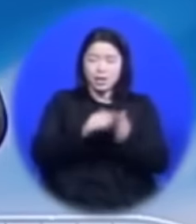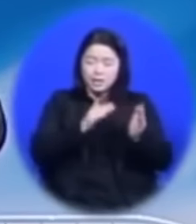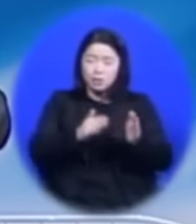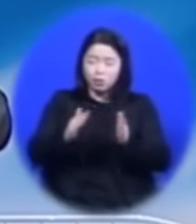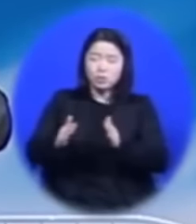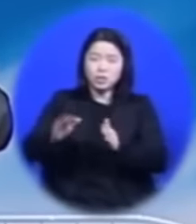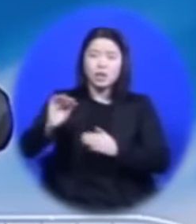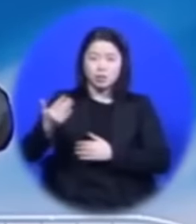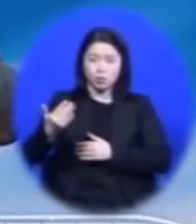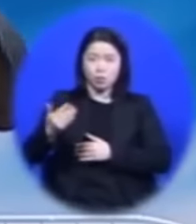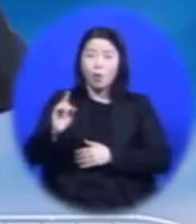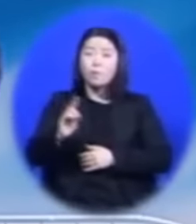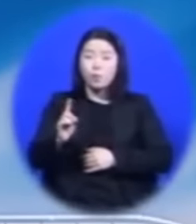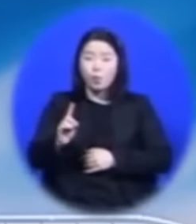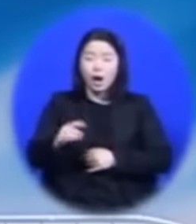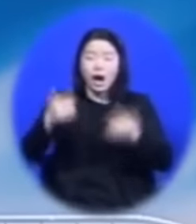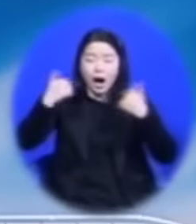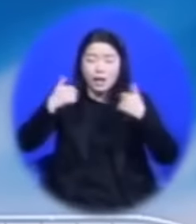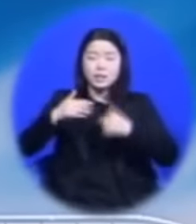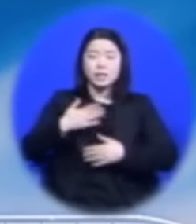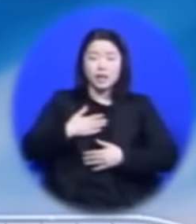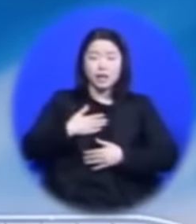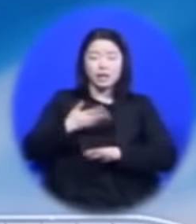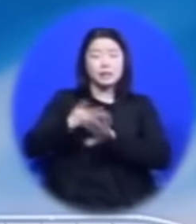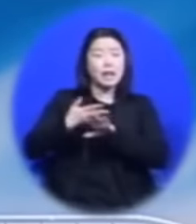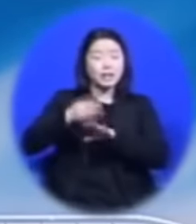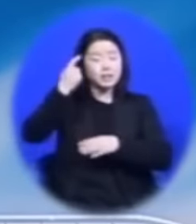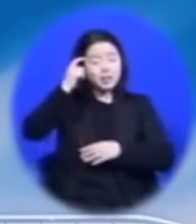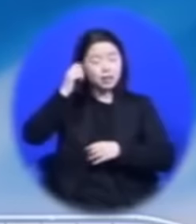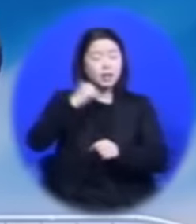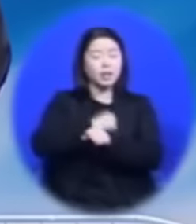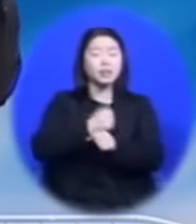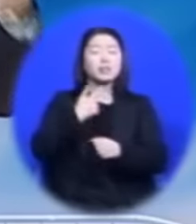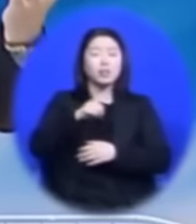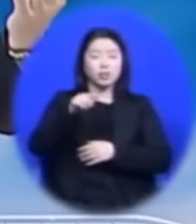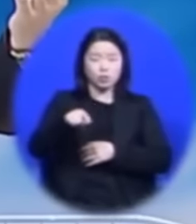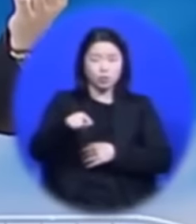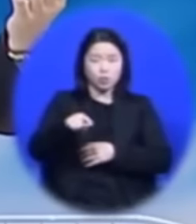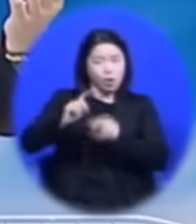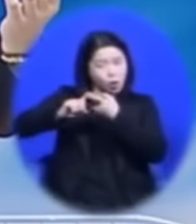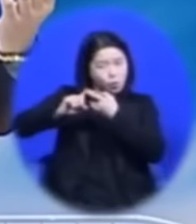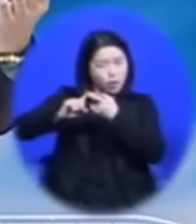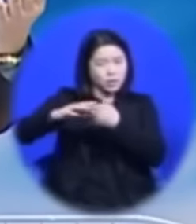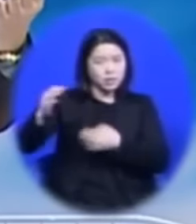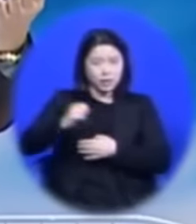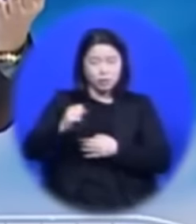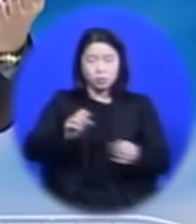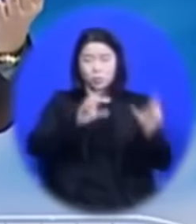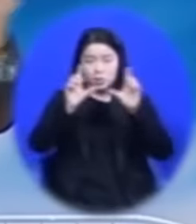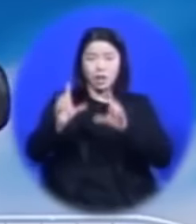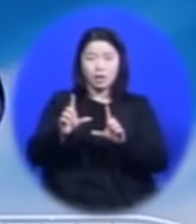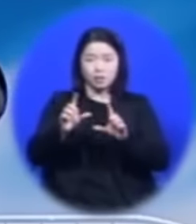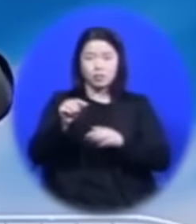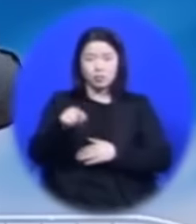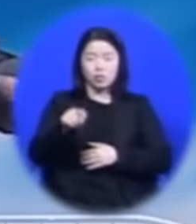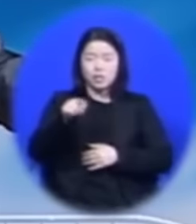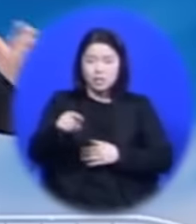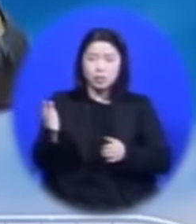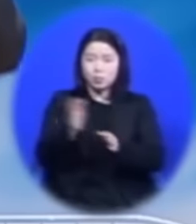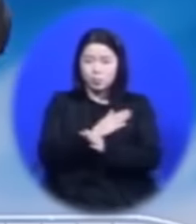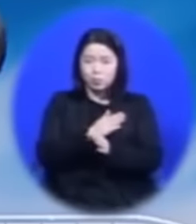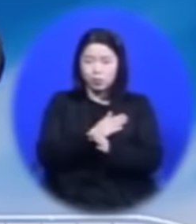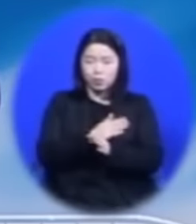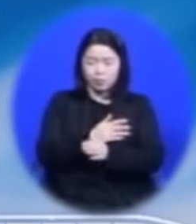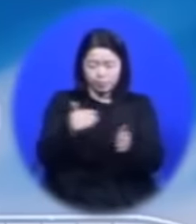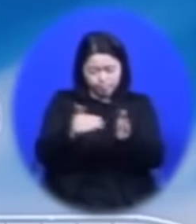정리해줘. 뭘요? 늘 내가 생각하고 살던 거, 늘 내가 관심 갖고 사는 거, 이것부터 정리를